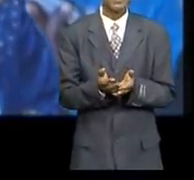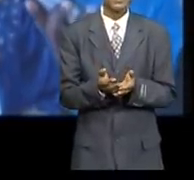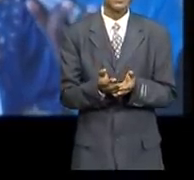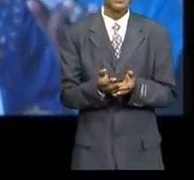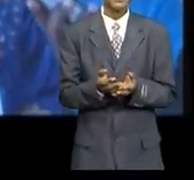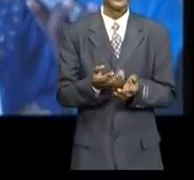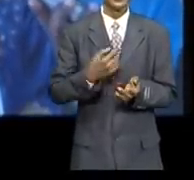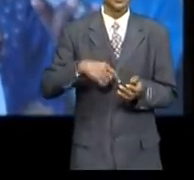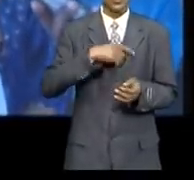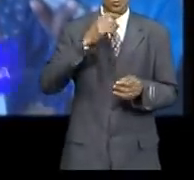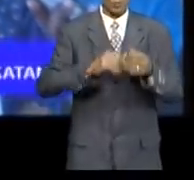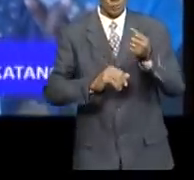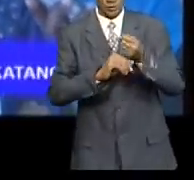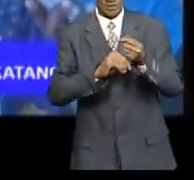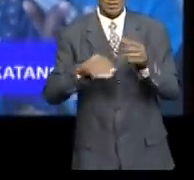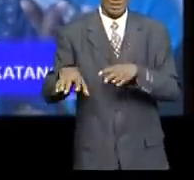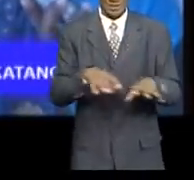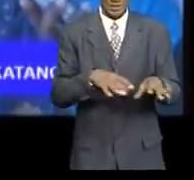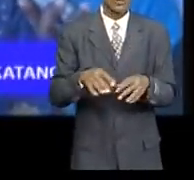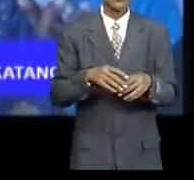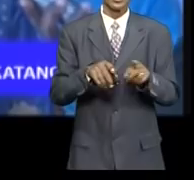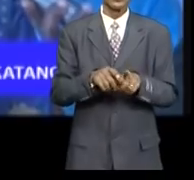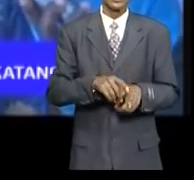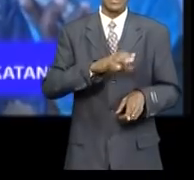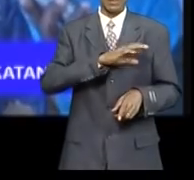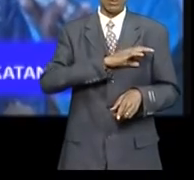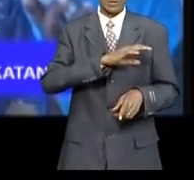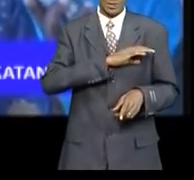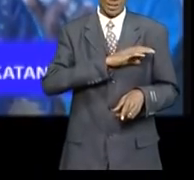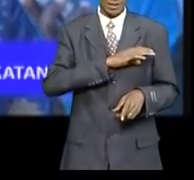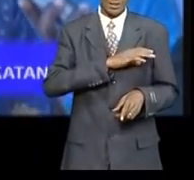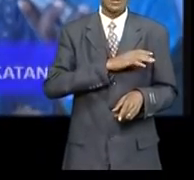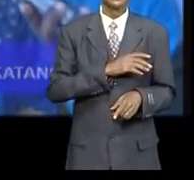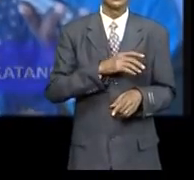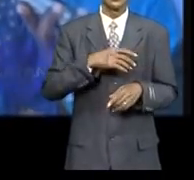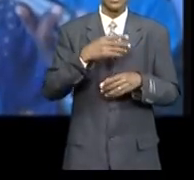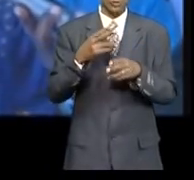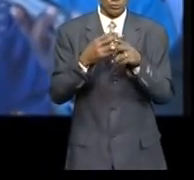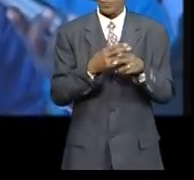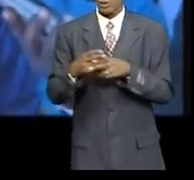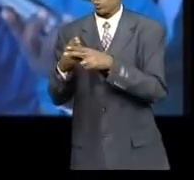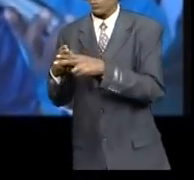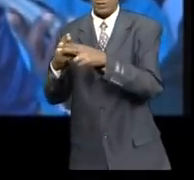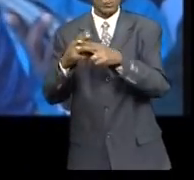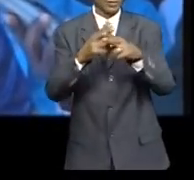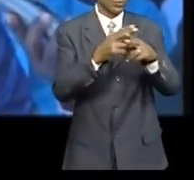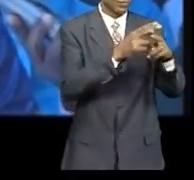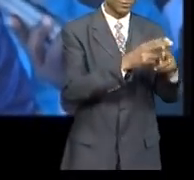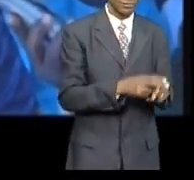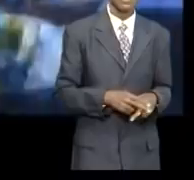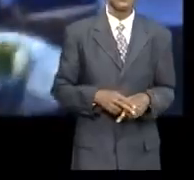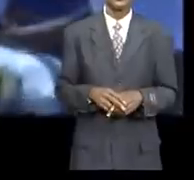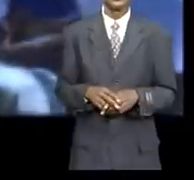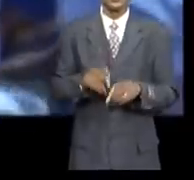soutenir moralement les policiers blessés victimes de patrouilles, interventions et opérations de maintien de